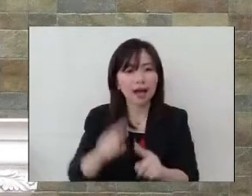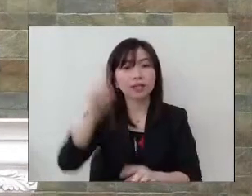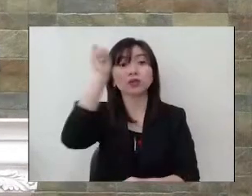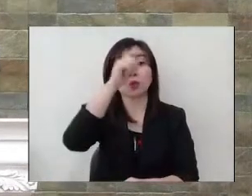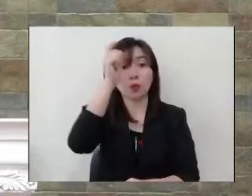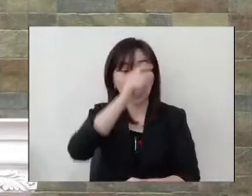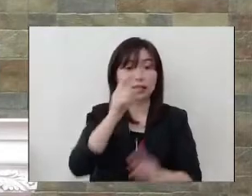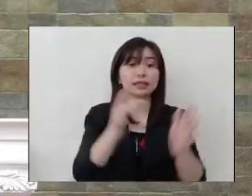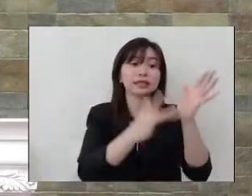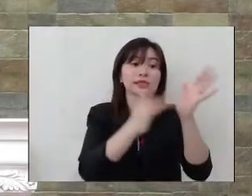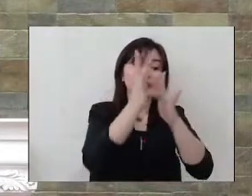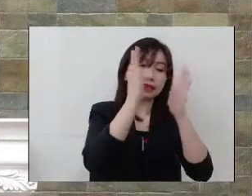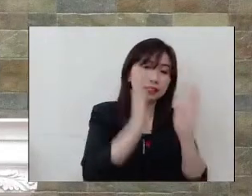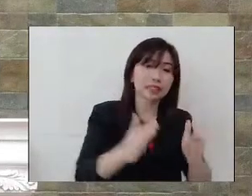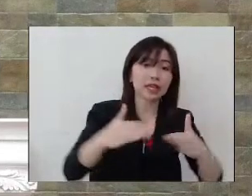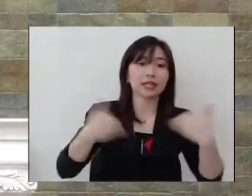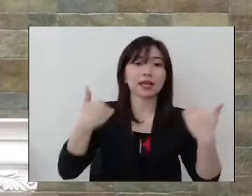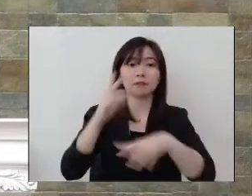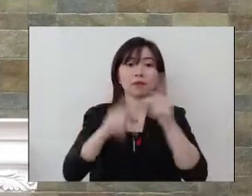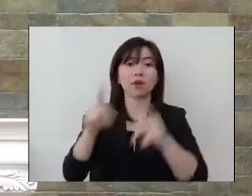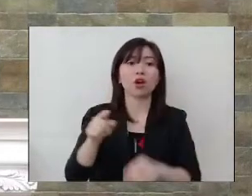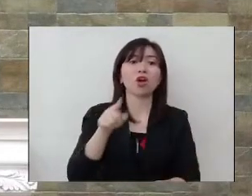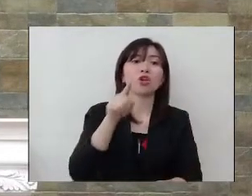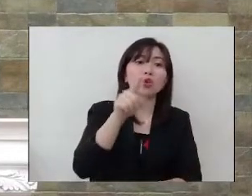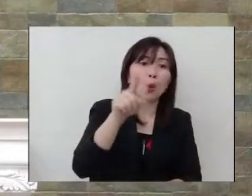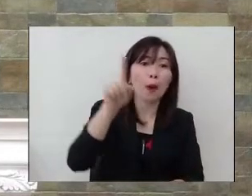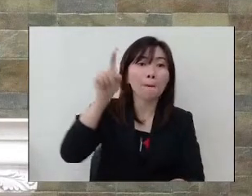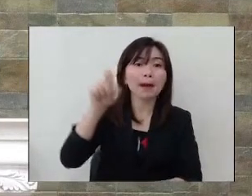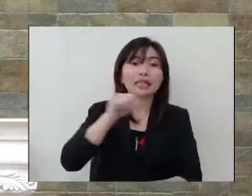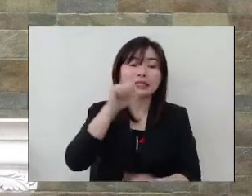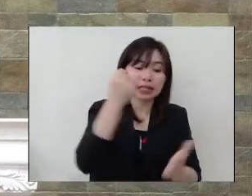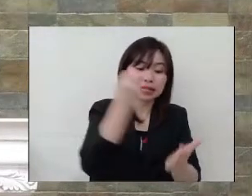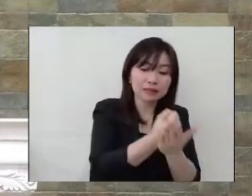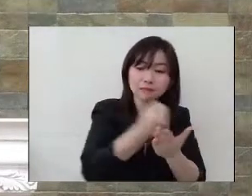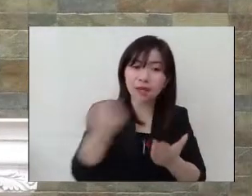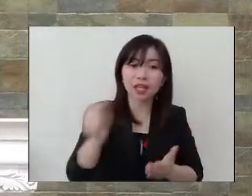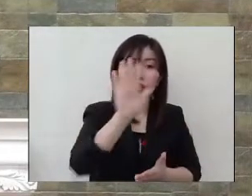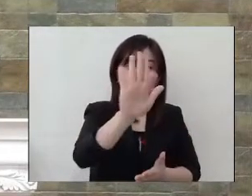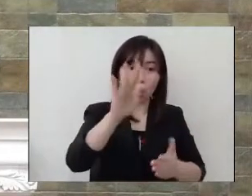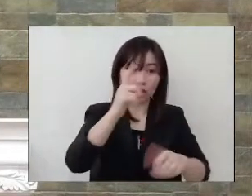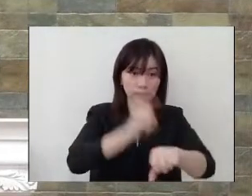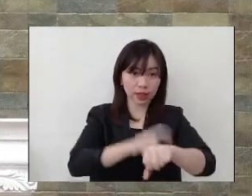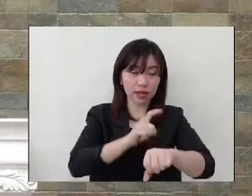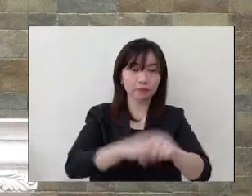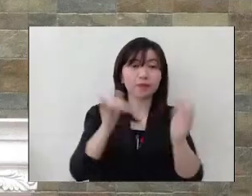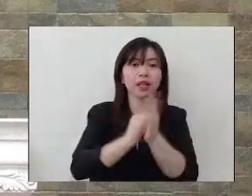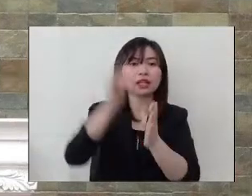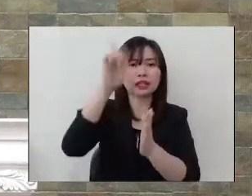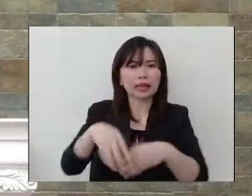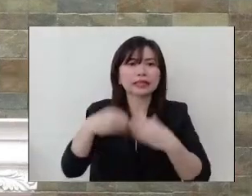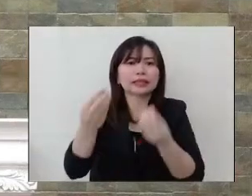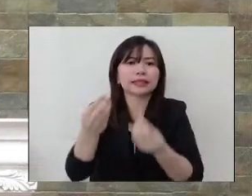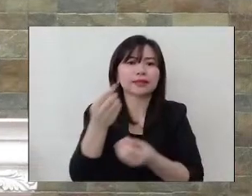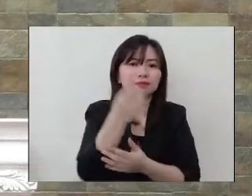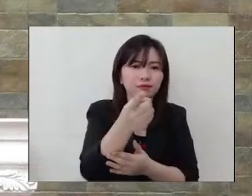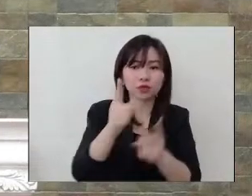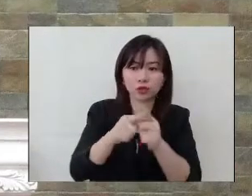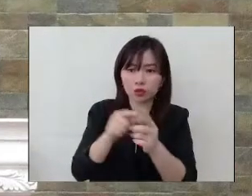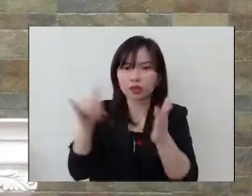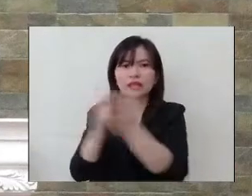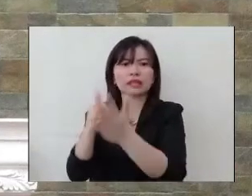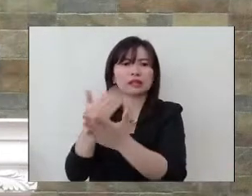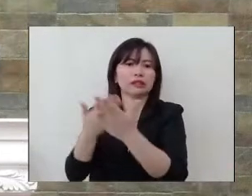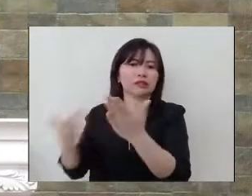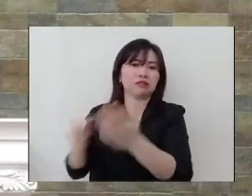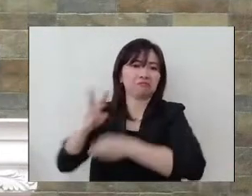people, you should not spend those things na ibinibigay sa inyo ng Diyos. Diyan makikita